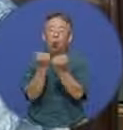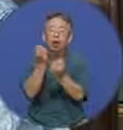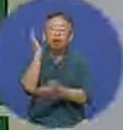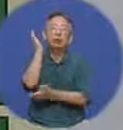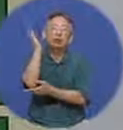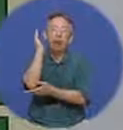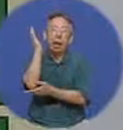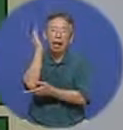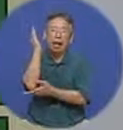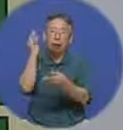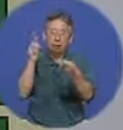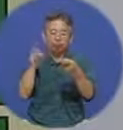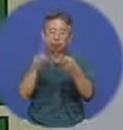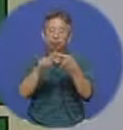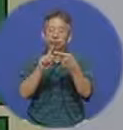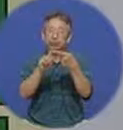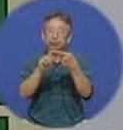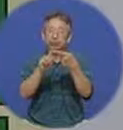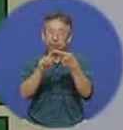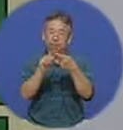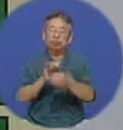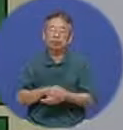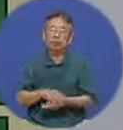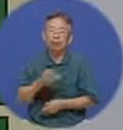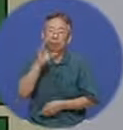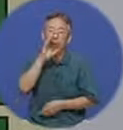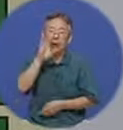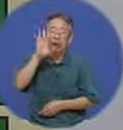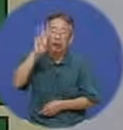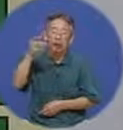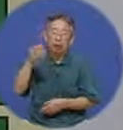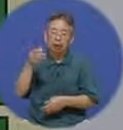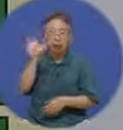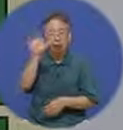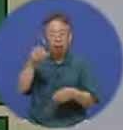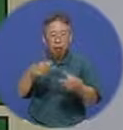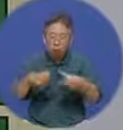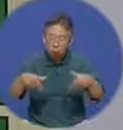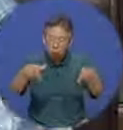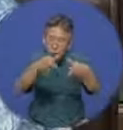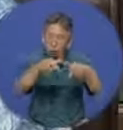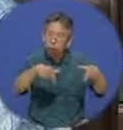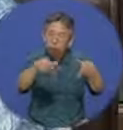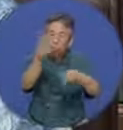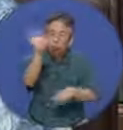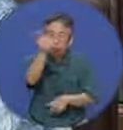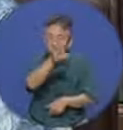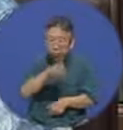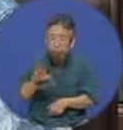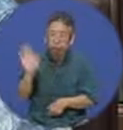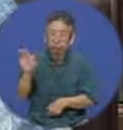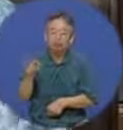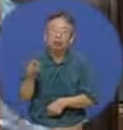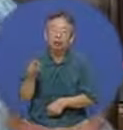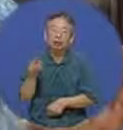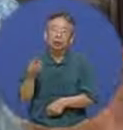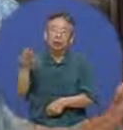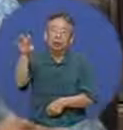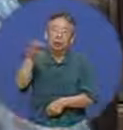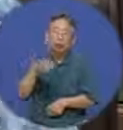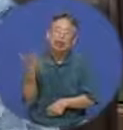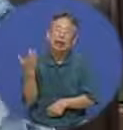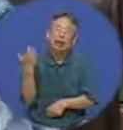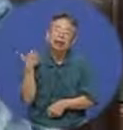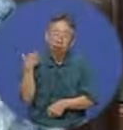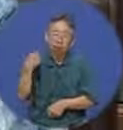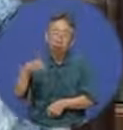のは、これはあの、まあ、和歌山県いくつかに分けるとブロックに分けられますよね。でそういうところにそのこれを担当